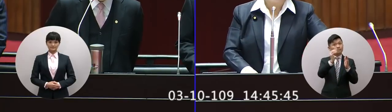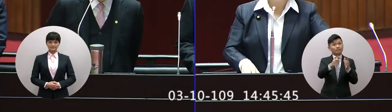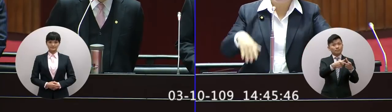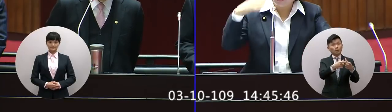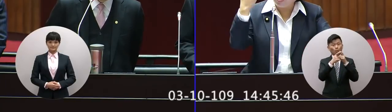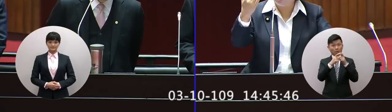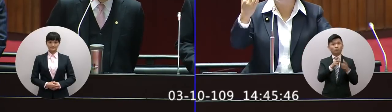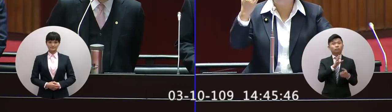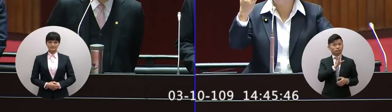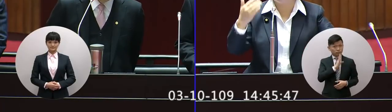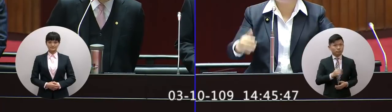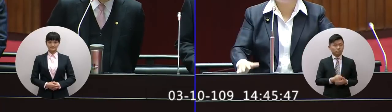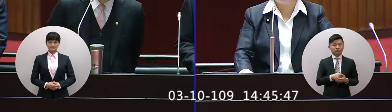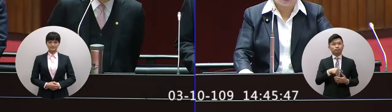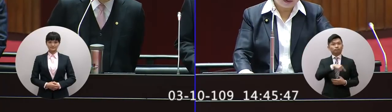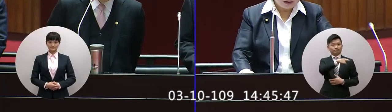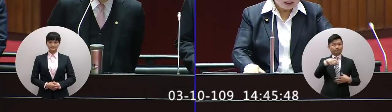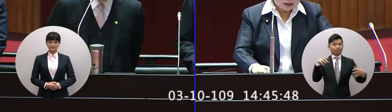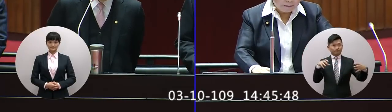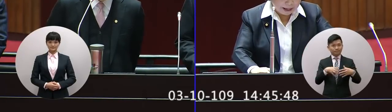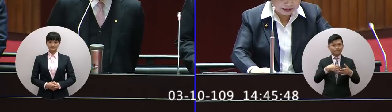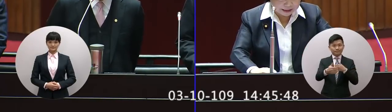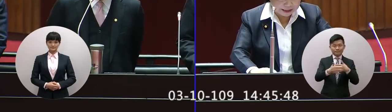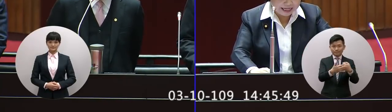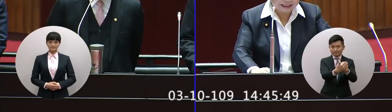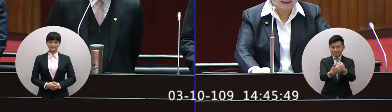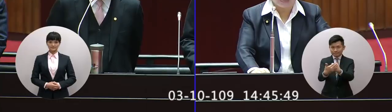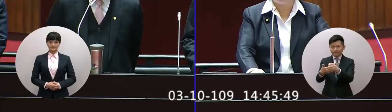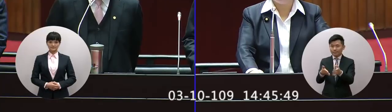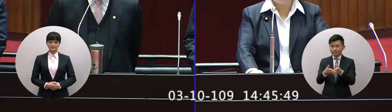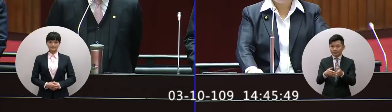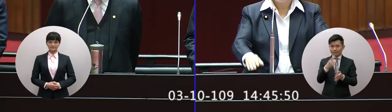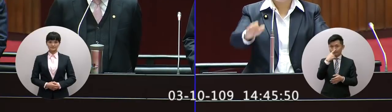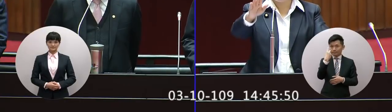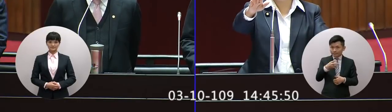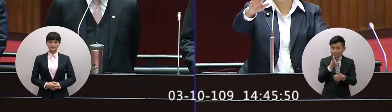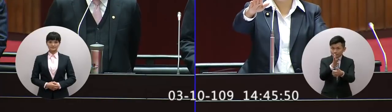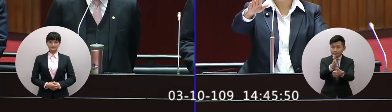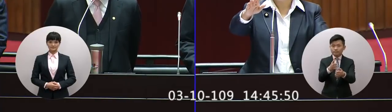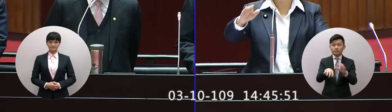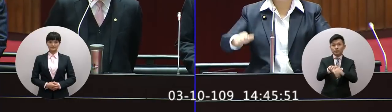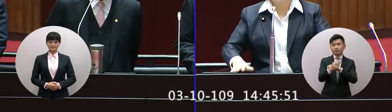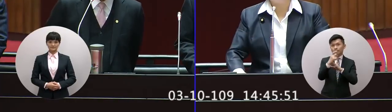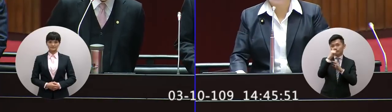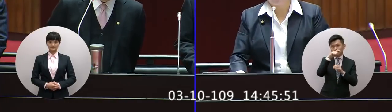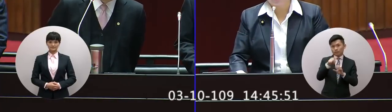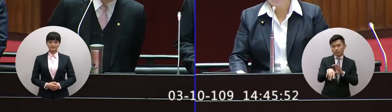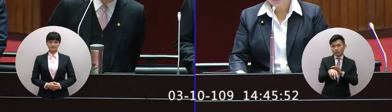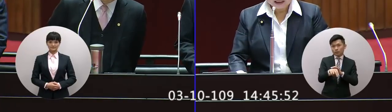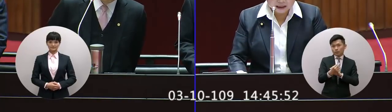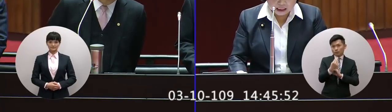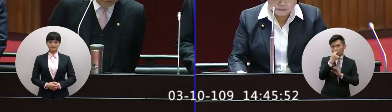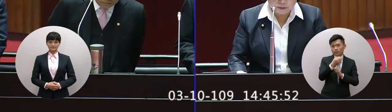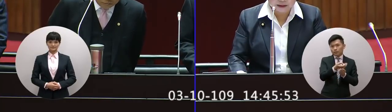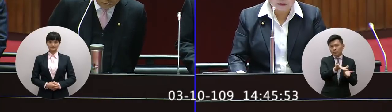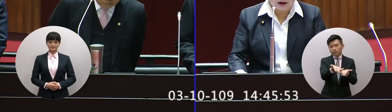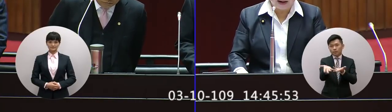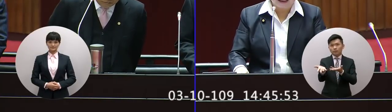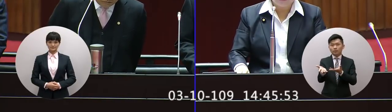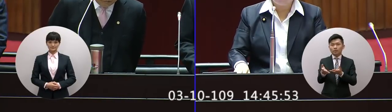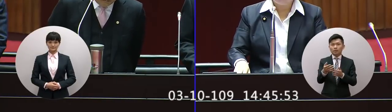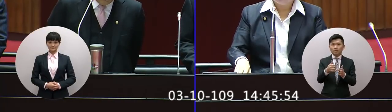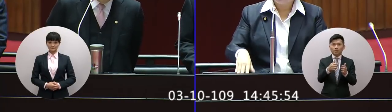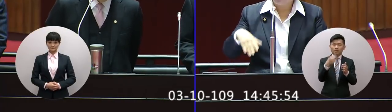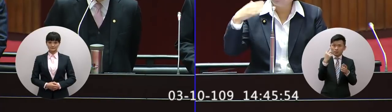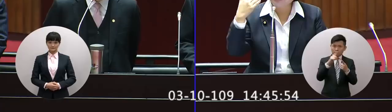的是要好好一起来维护。所以本席再请教，空污跟少子化是不是